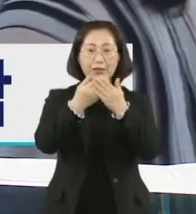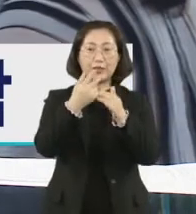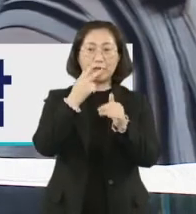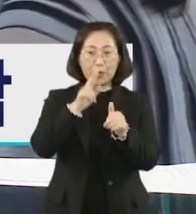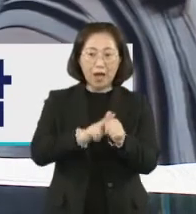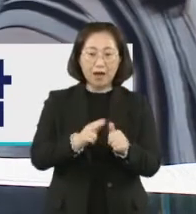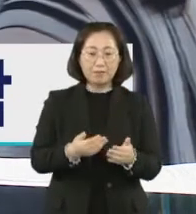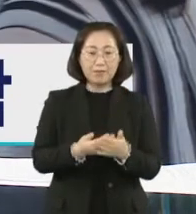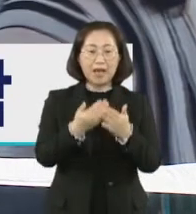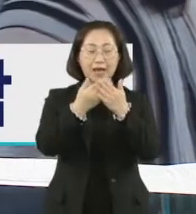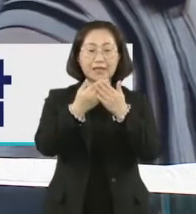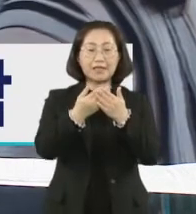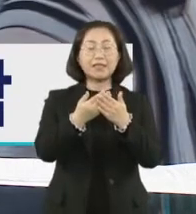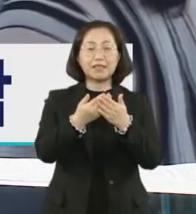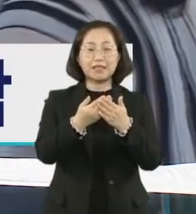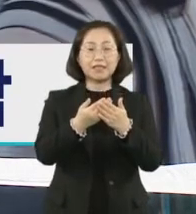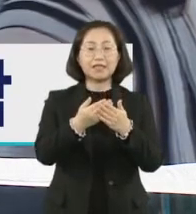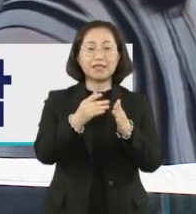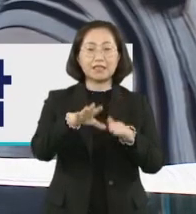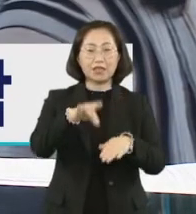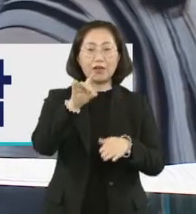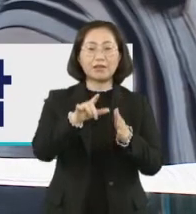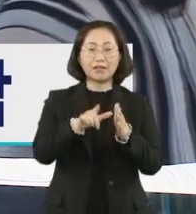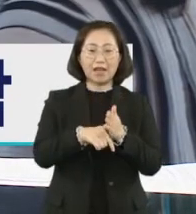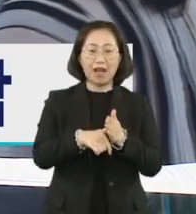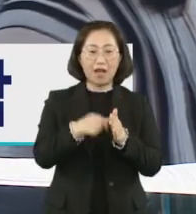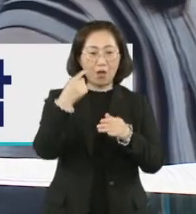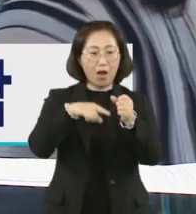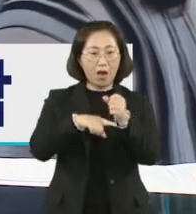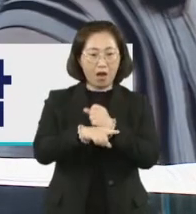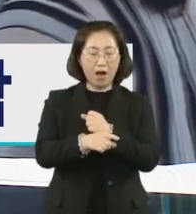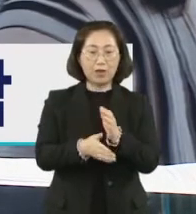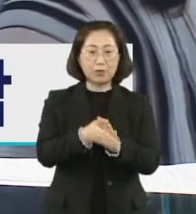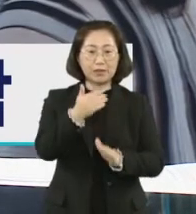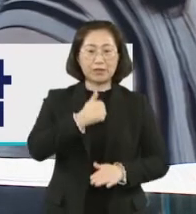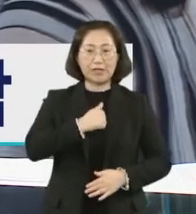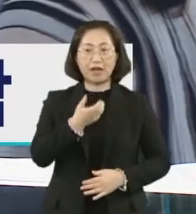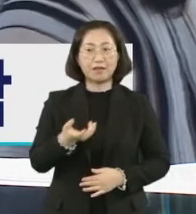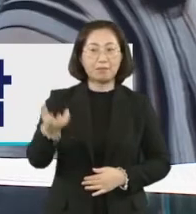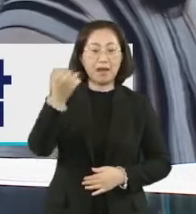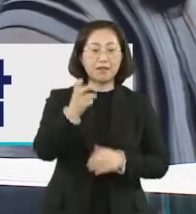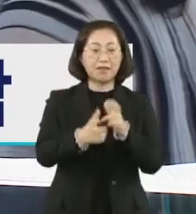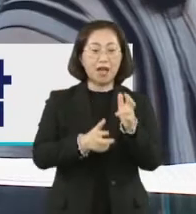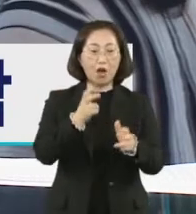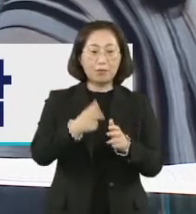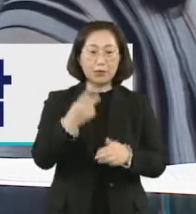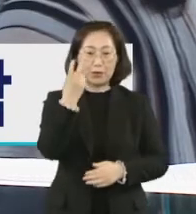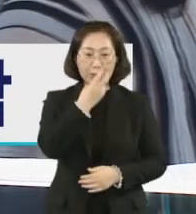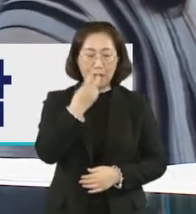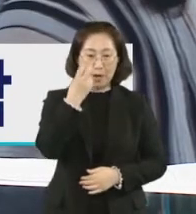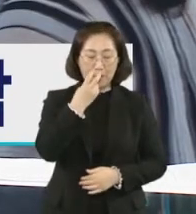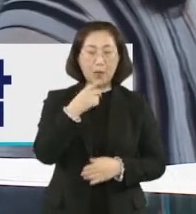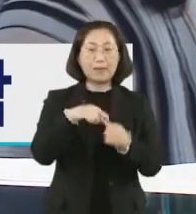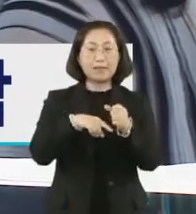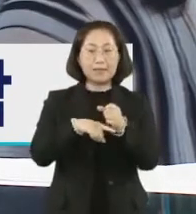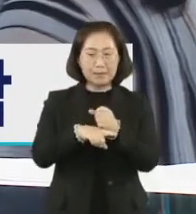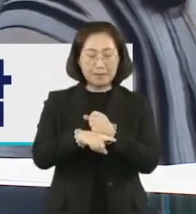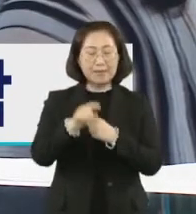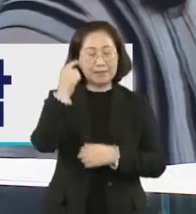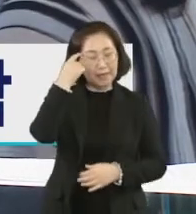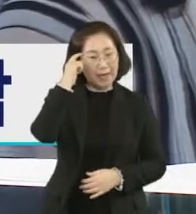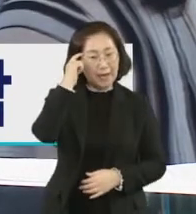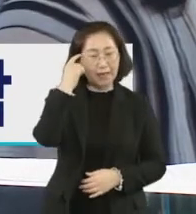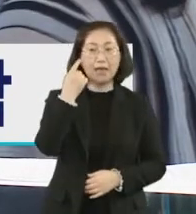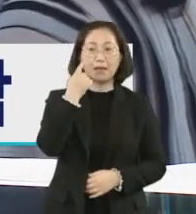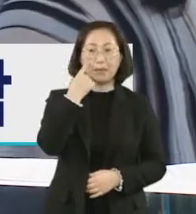시간으로 과학도시 대전의 위상을 높여줄 다양한 중장기 사업들을 돌아보고 그 의미를 짚어봅니다. 장석영